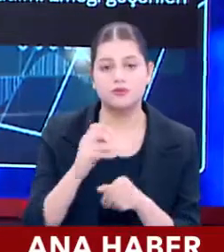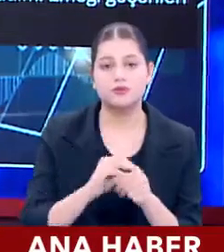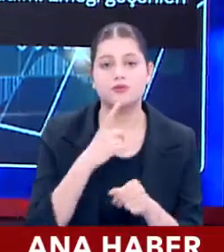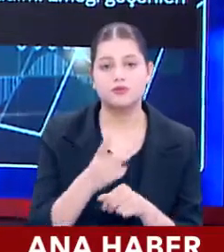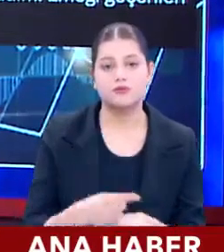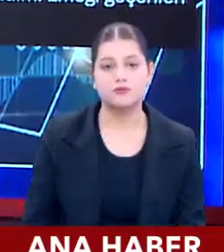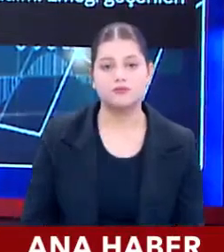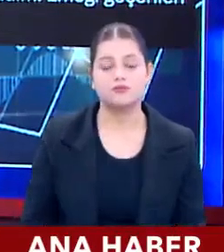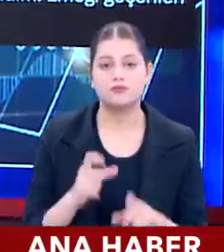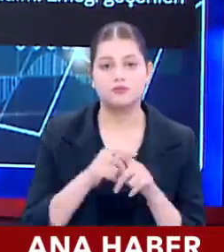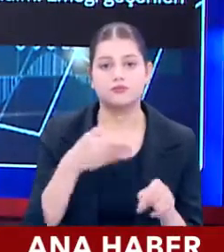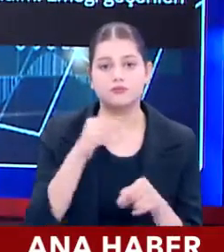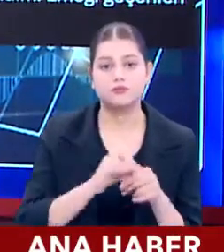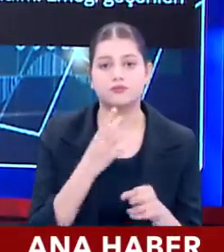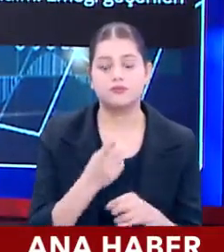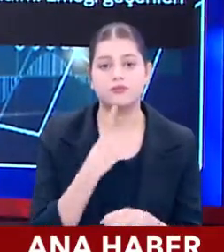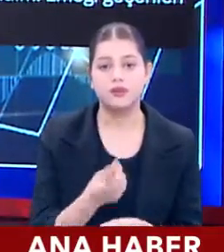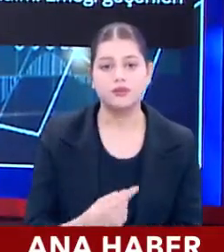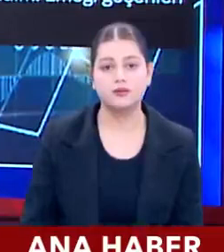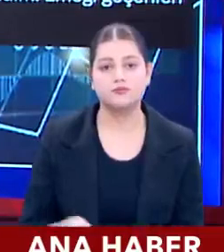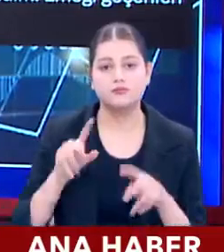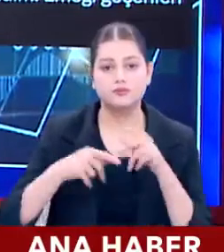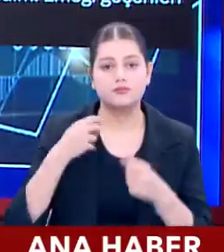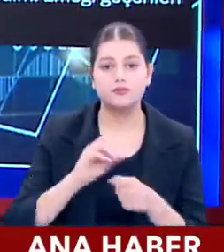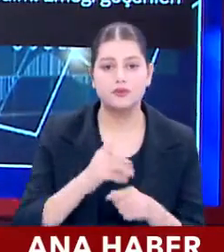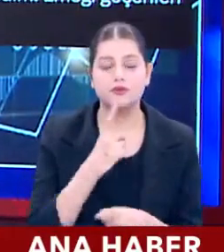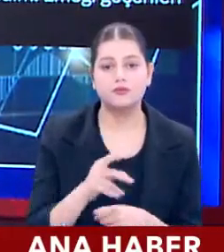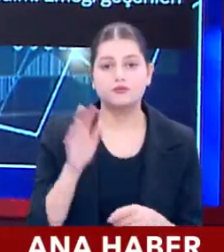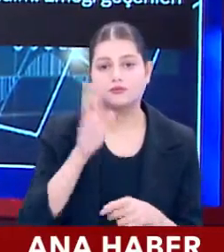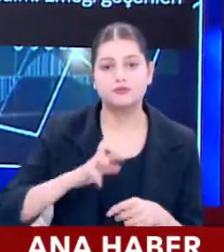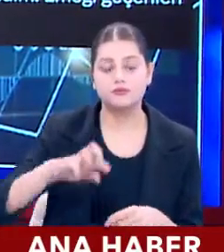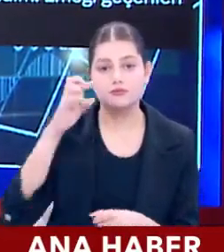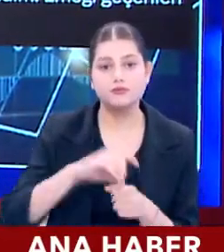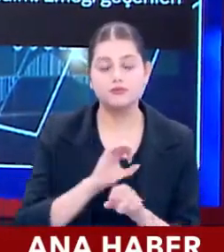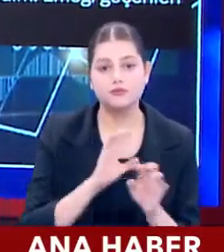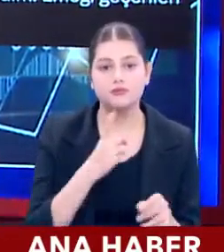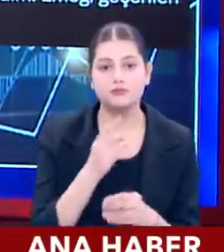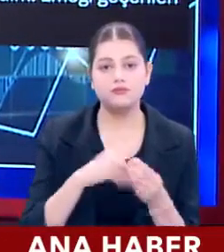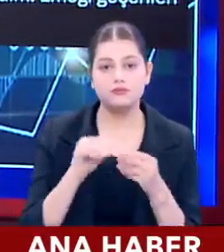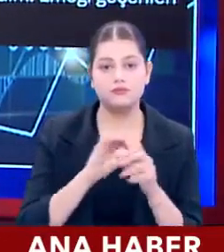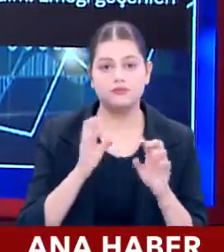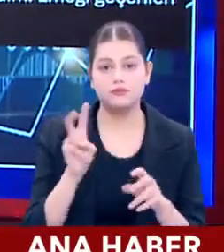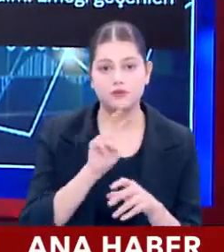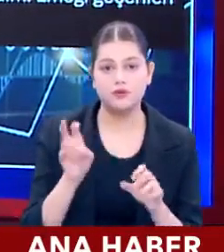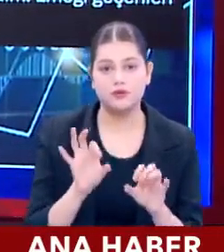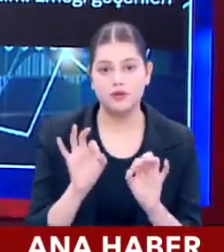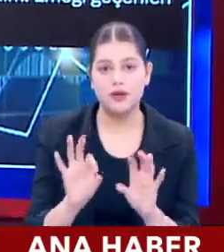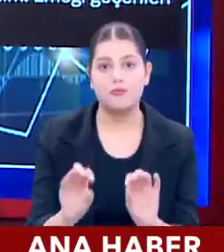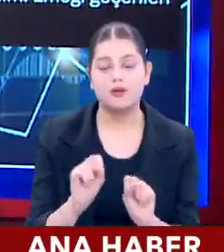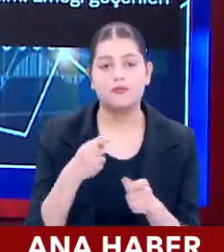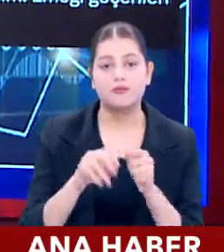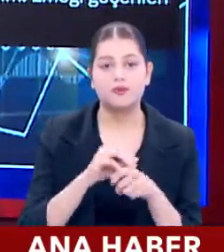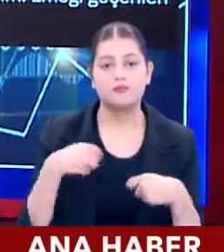sayım öyle Demirtaş söylemiş şimdi bakınız Merkez Bankası diye 500 Puan arttırdı ya faiz o an dolara müdahale edebilir